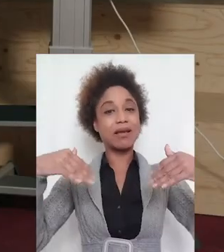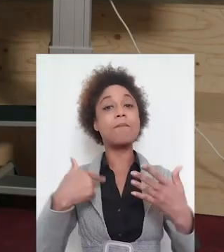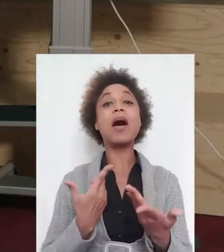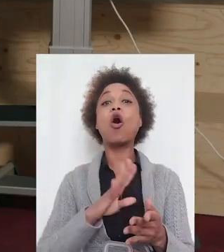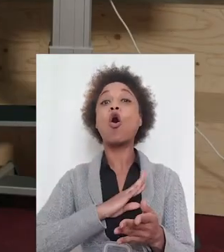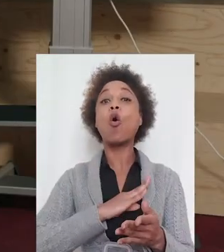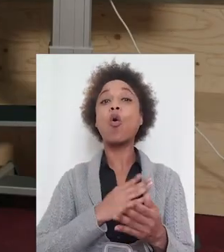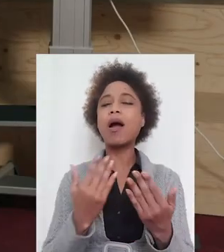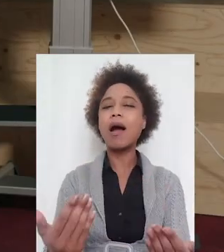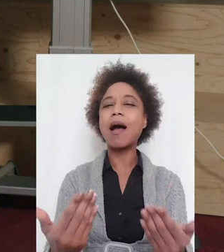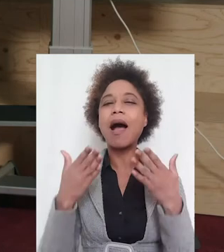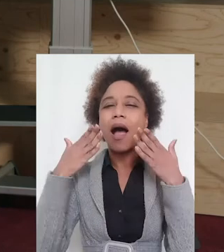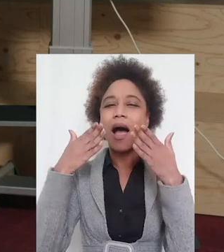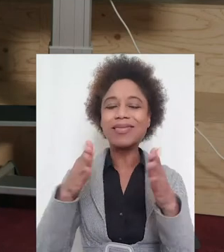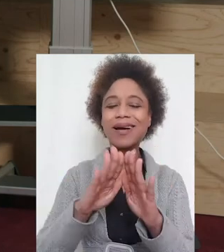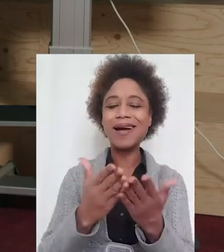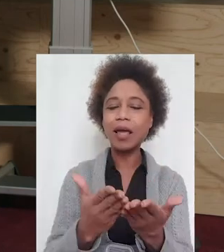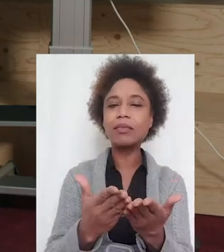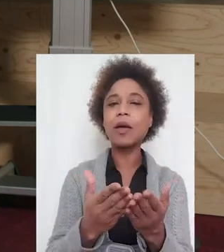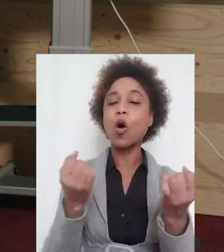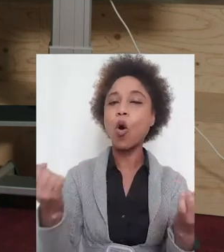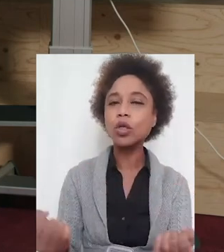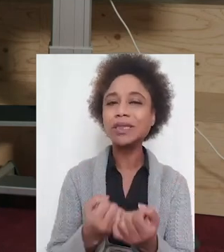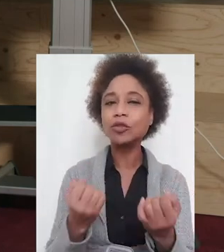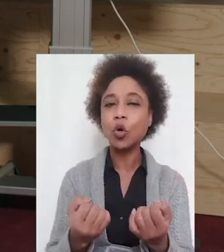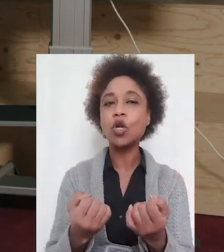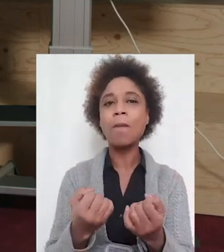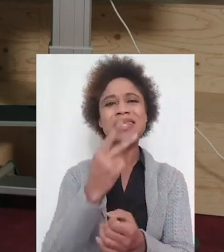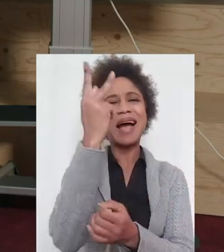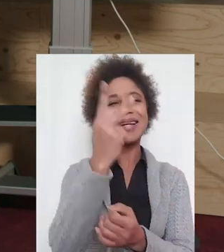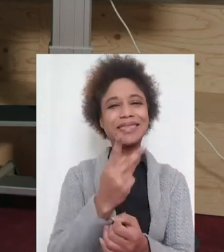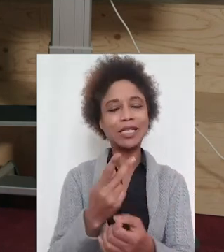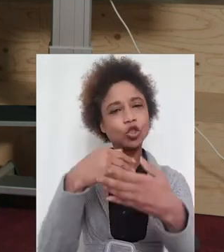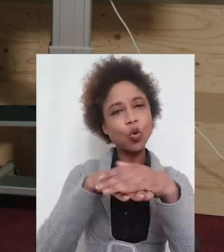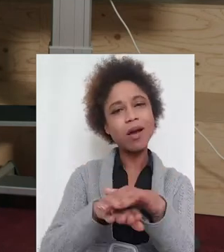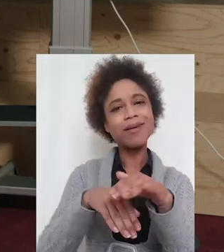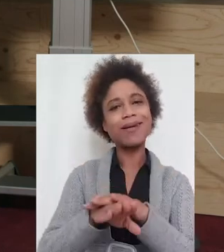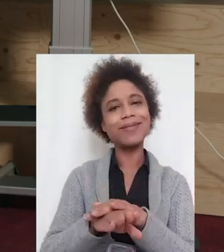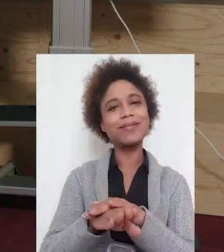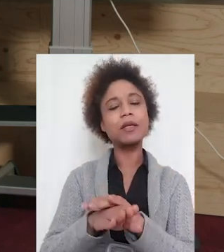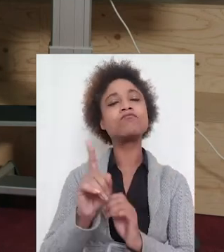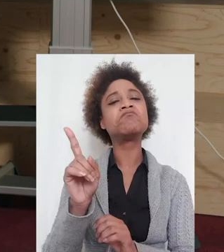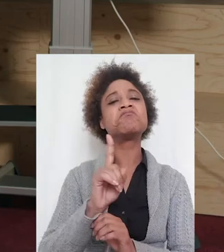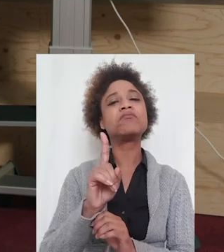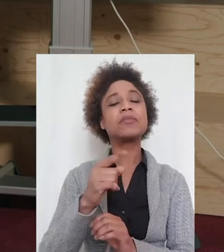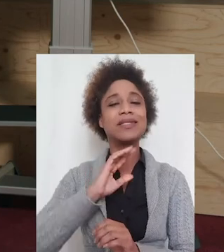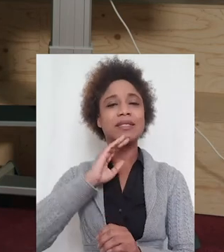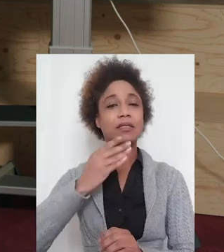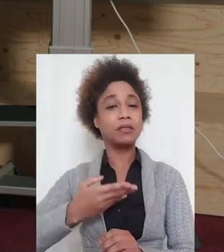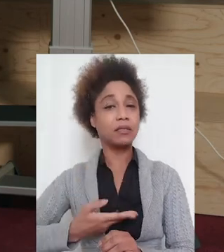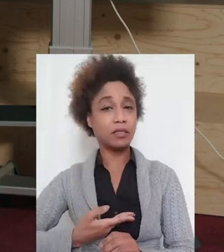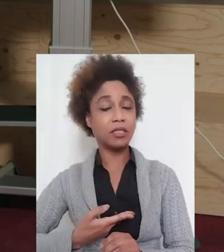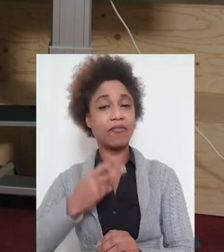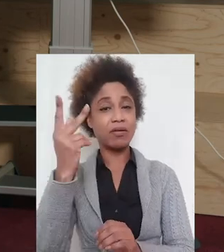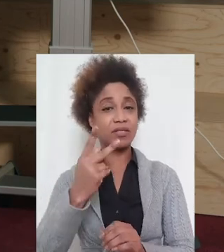agenda voor organisatorische en artistieke toegankelijkheid. Wat voor eigen artistieke mogelijkheden brengen mensen